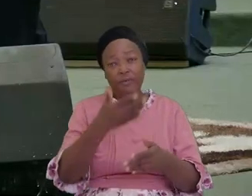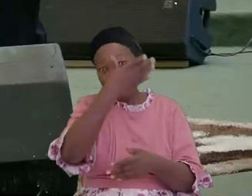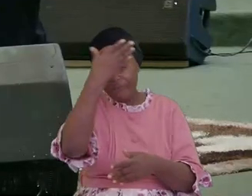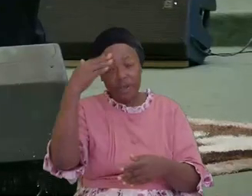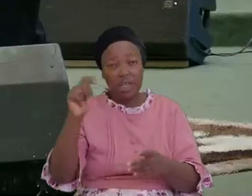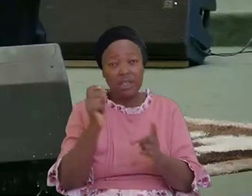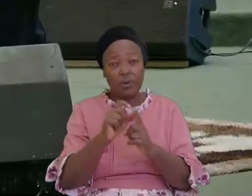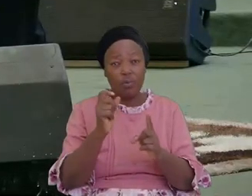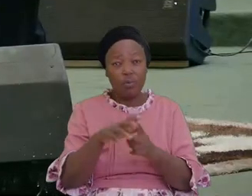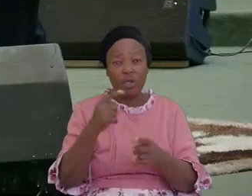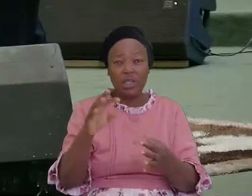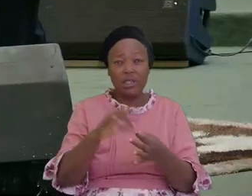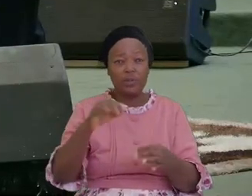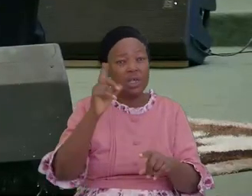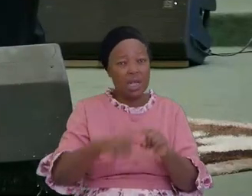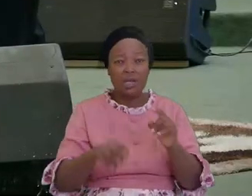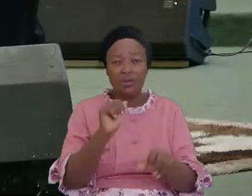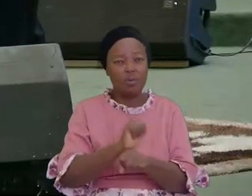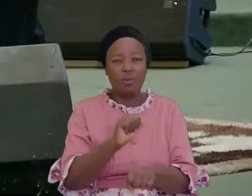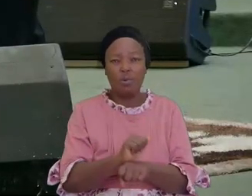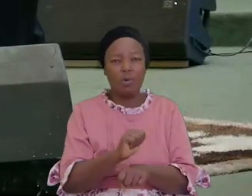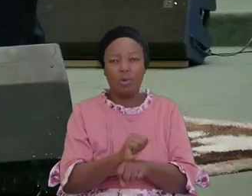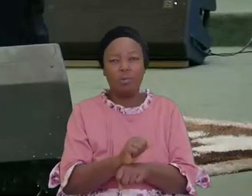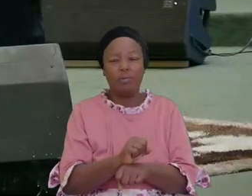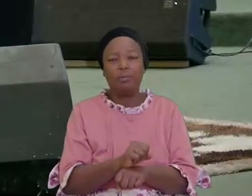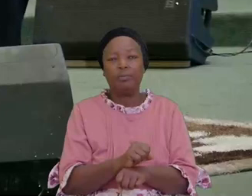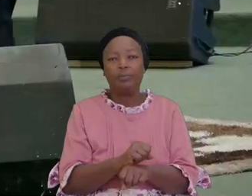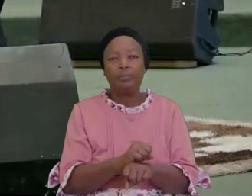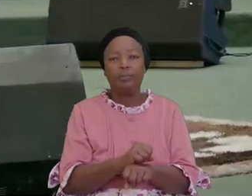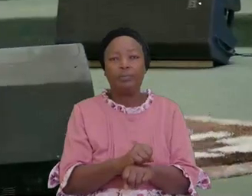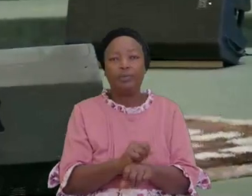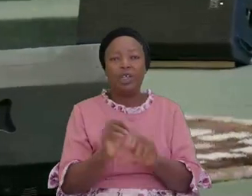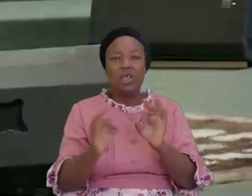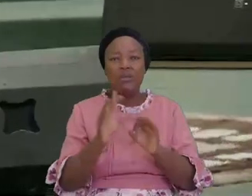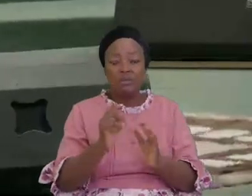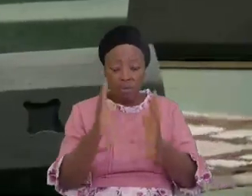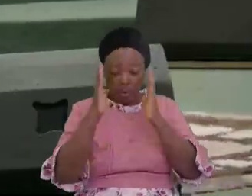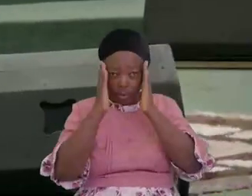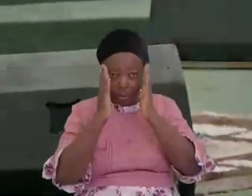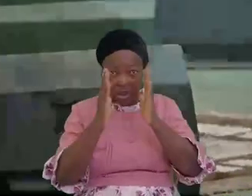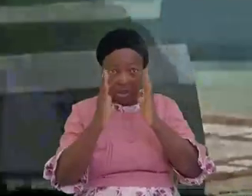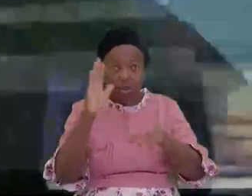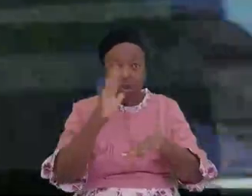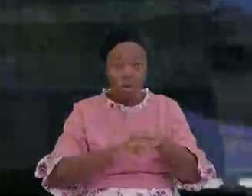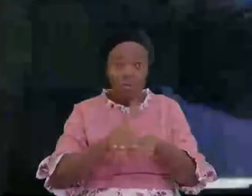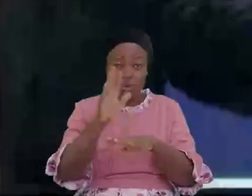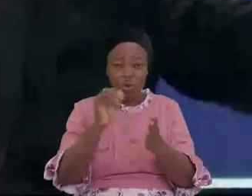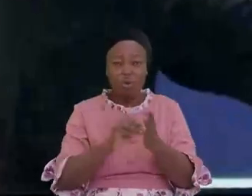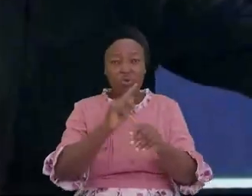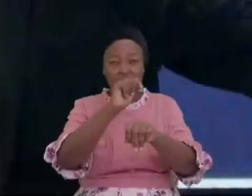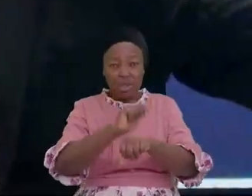Si tu oublies la parole, l'esprit ne pourra pas agir. Si tu te concentres